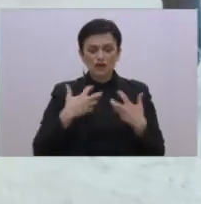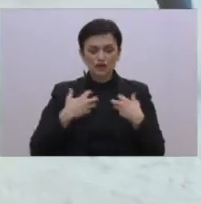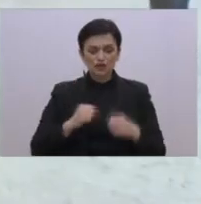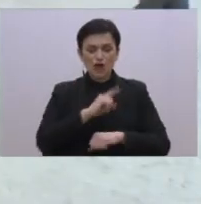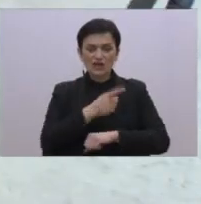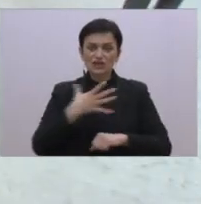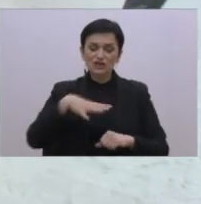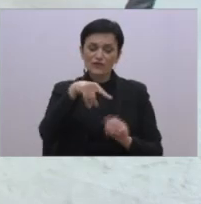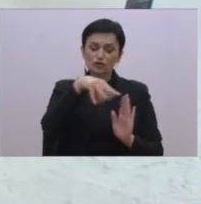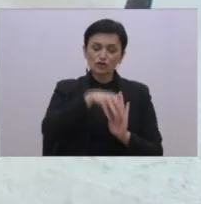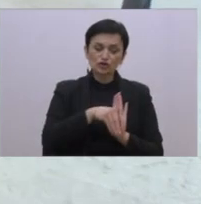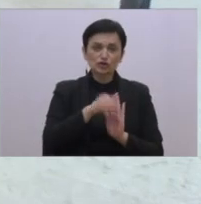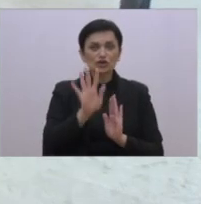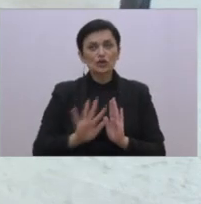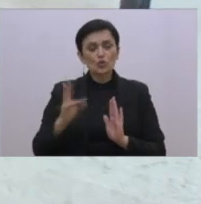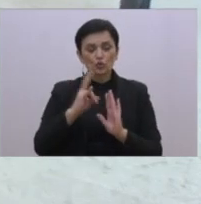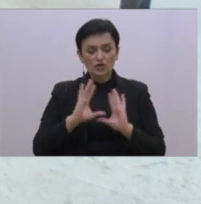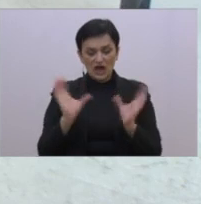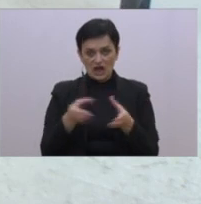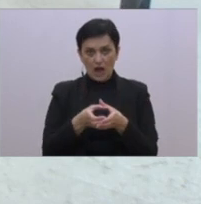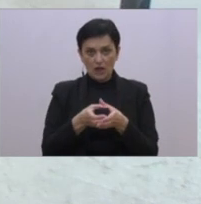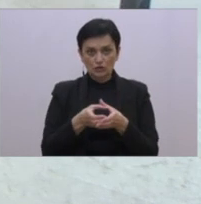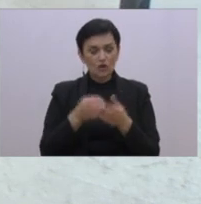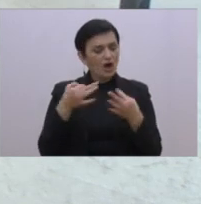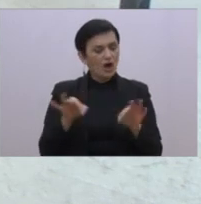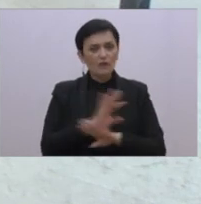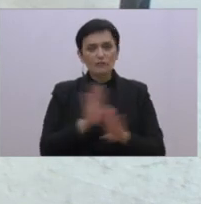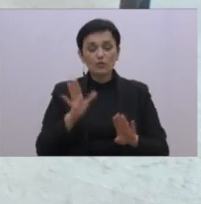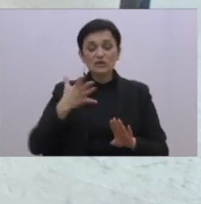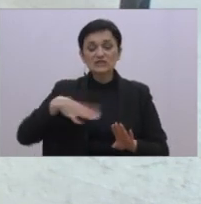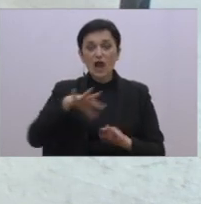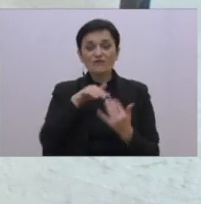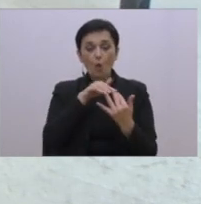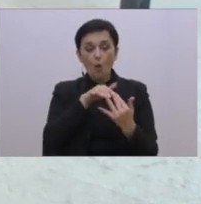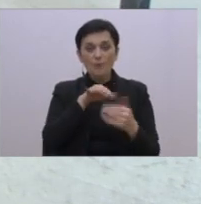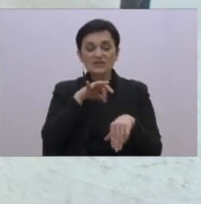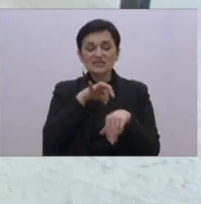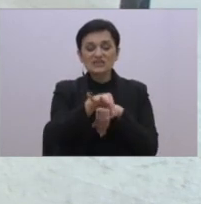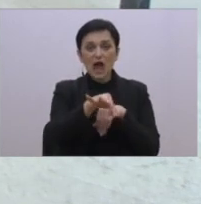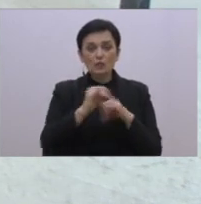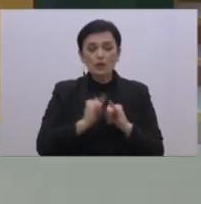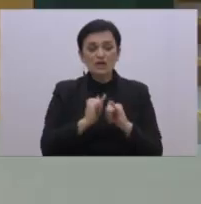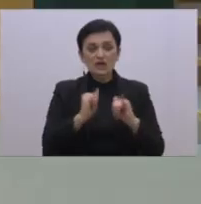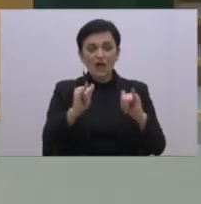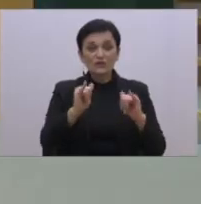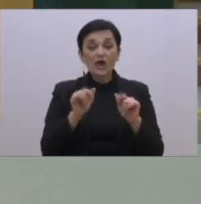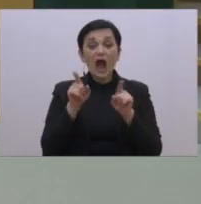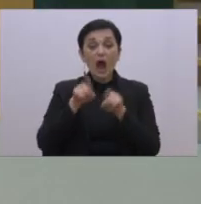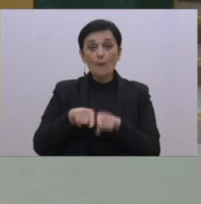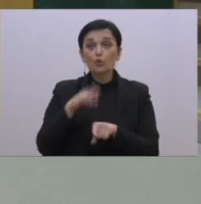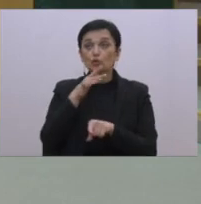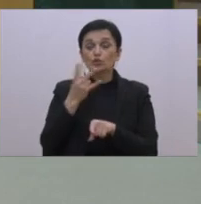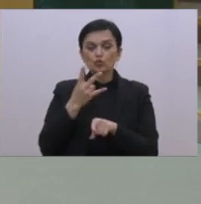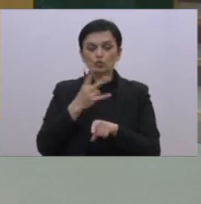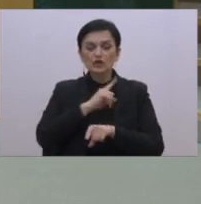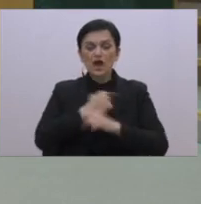ქვეყნის შიგნით და გარეთ უნდა გაერთიანდეს. არ უნდა დაუშვათ საქართველოზე ომის და ძალადობის გავრცელება და იმავდროულად უნდა